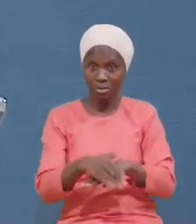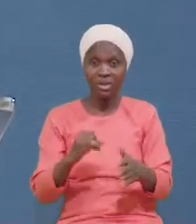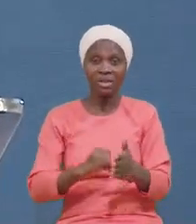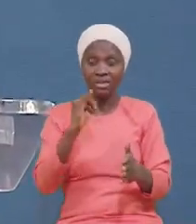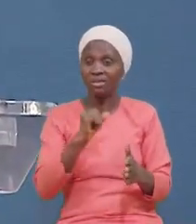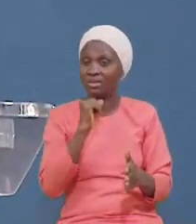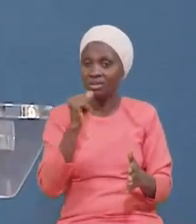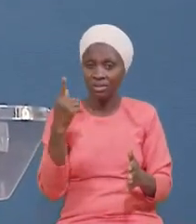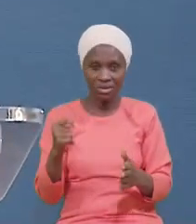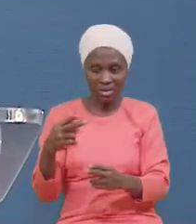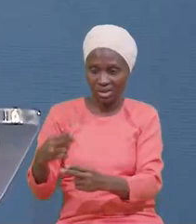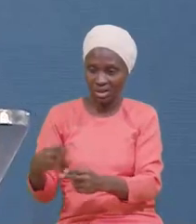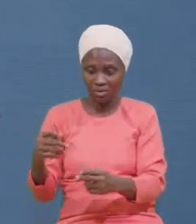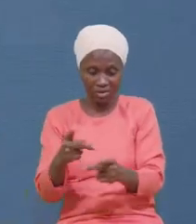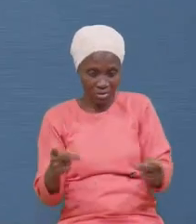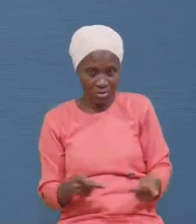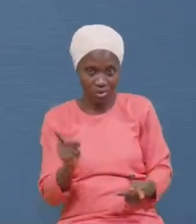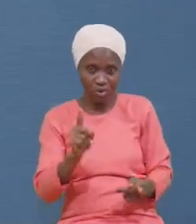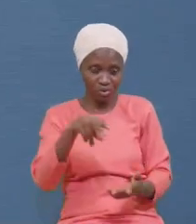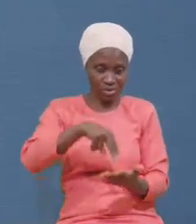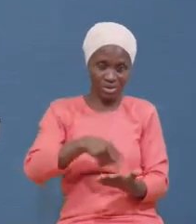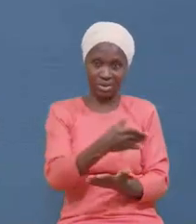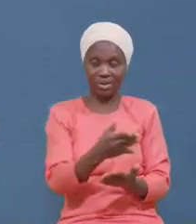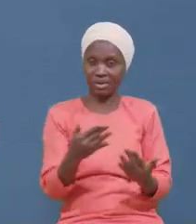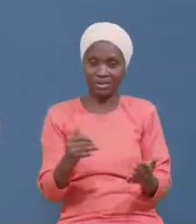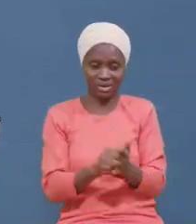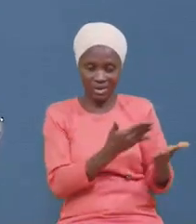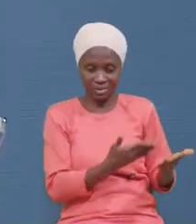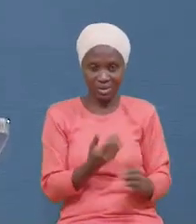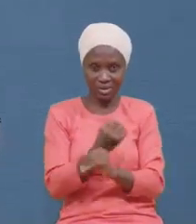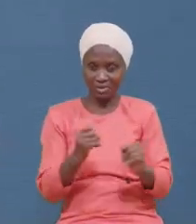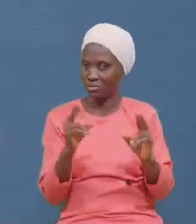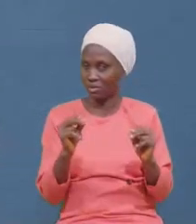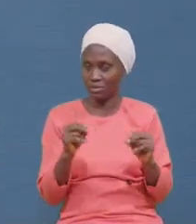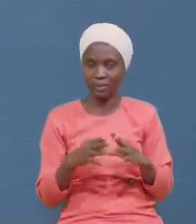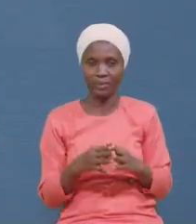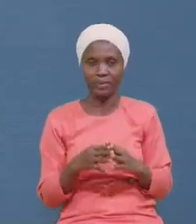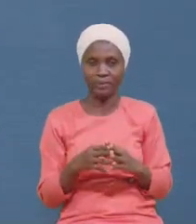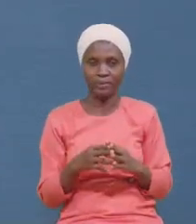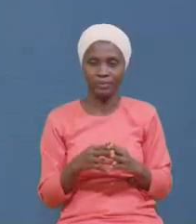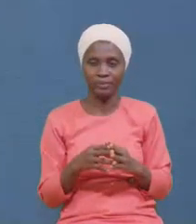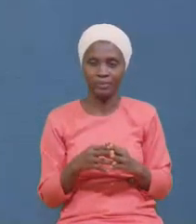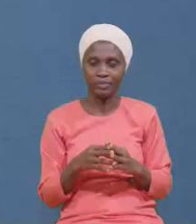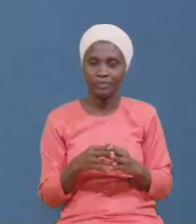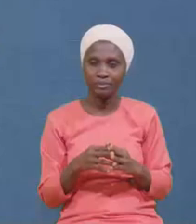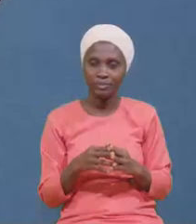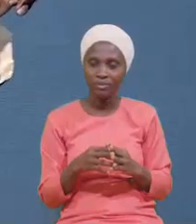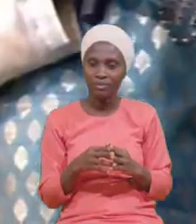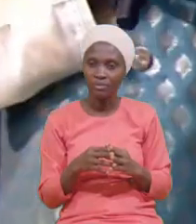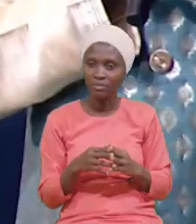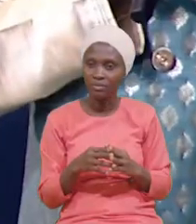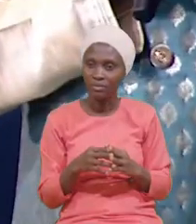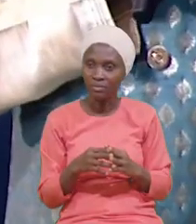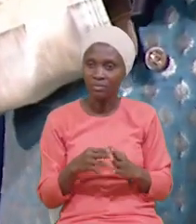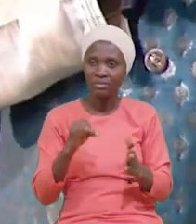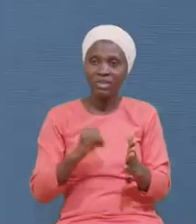the name of the place you are standing that brings the salvation meeru nilabadda stalam rakshananu prabhavitam cheyadu